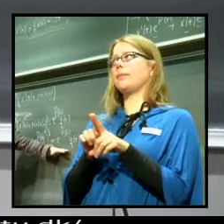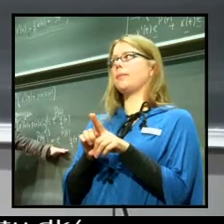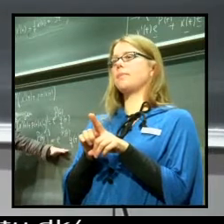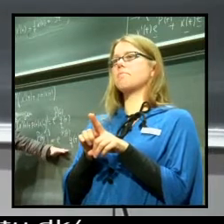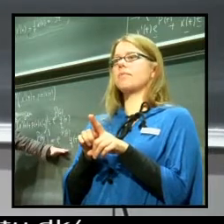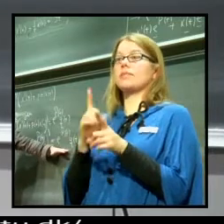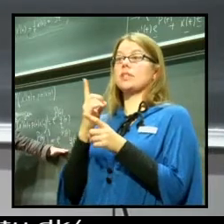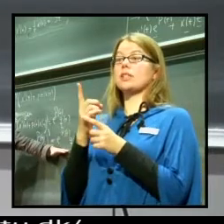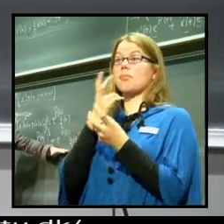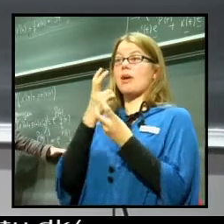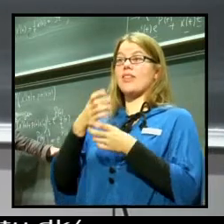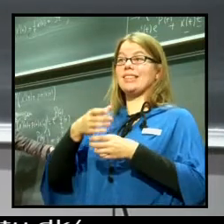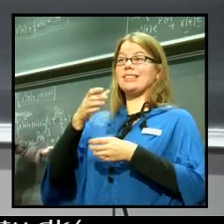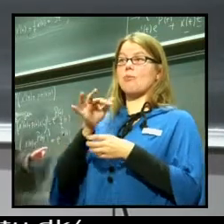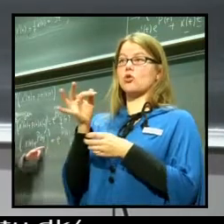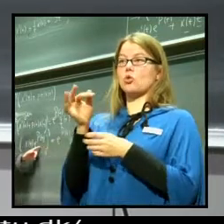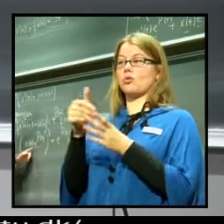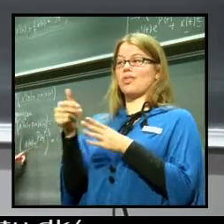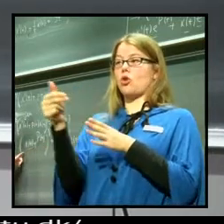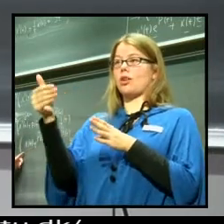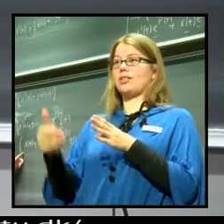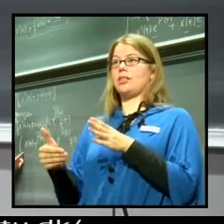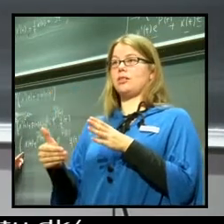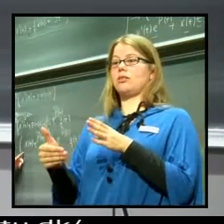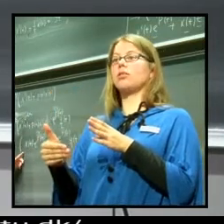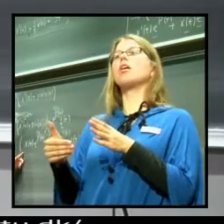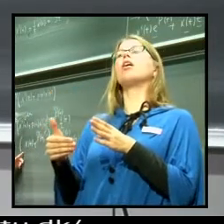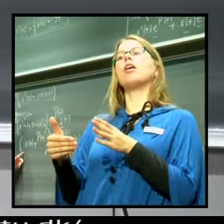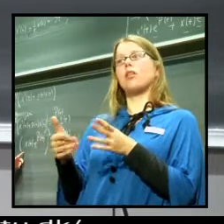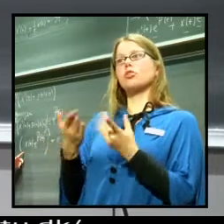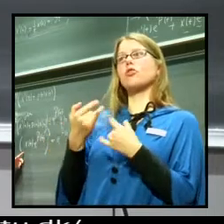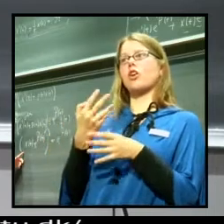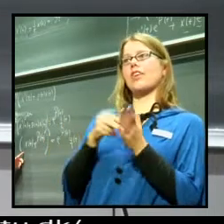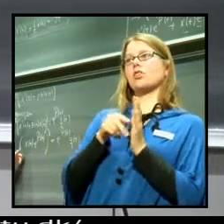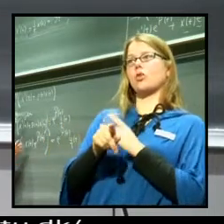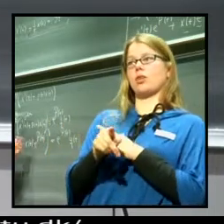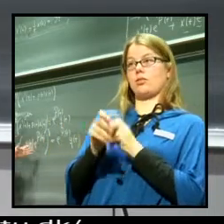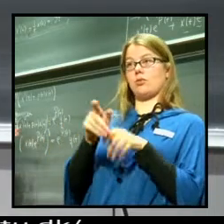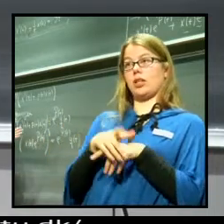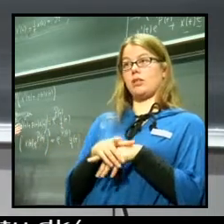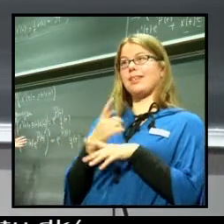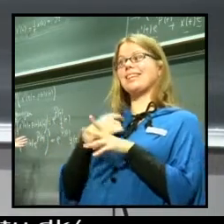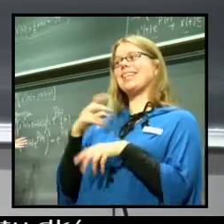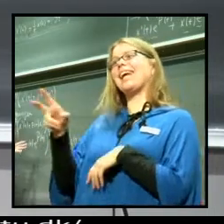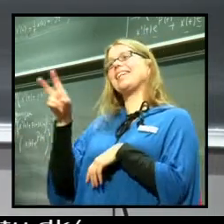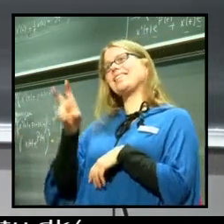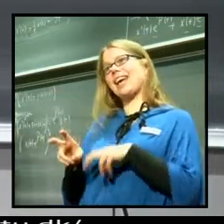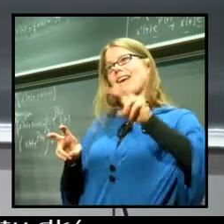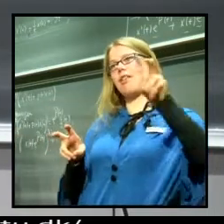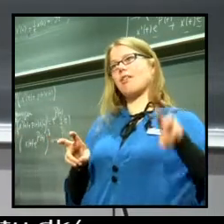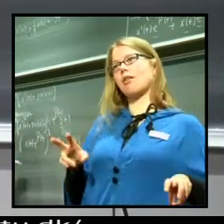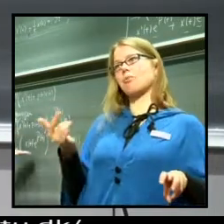så skal jeg bare finde en stamfunktion til højre siden, så har jeg det, der står herinde. Er I med på den? Jeg integrerer simpelthen bare på begge